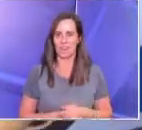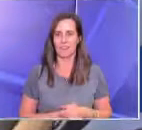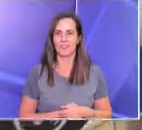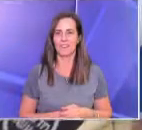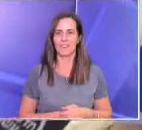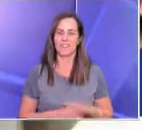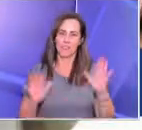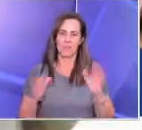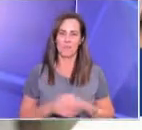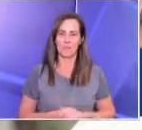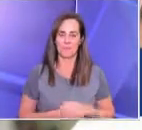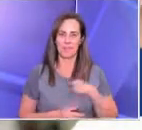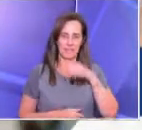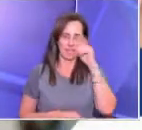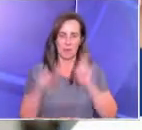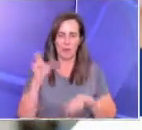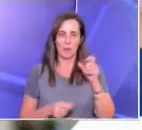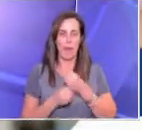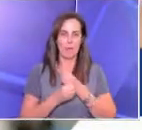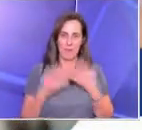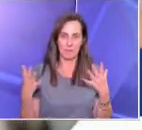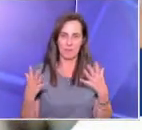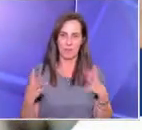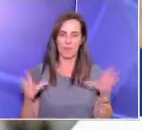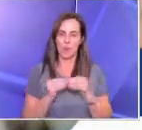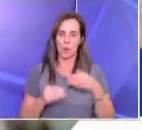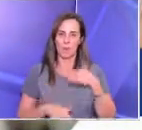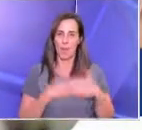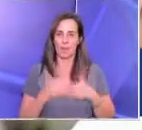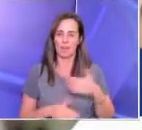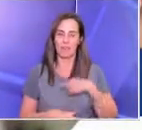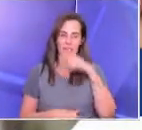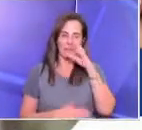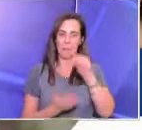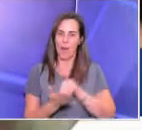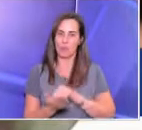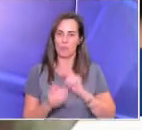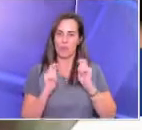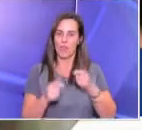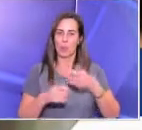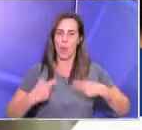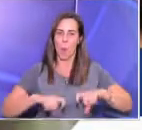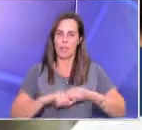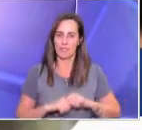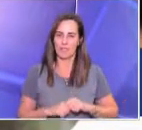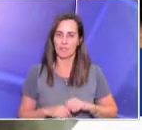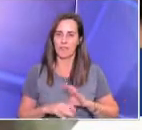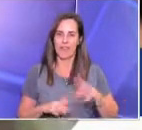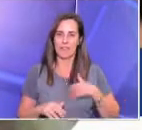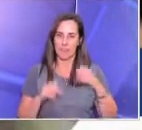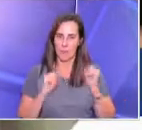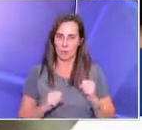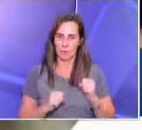50 שנה, זהו. אני גאה באנשים המדהימים שליוו אותי בתהליך הזה. אני גאה ברשימה שהגשנו למועצת העיר, ואין לי